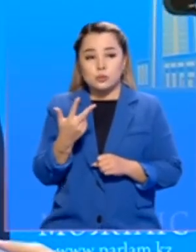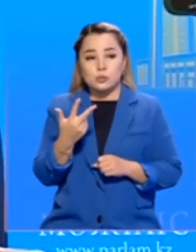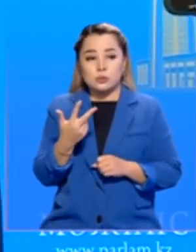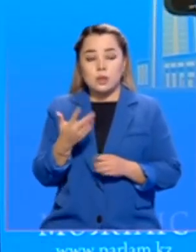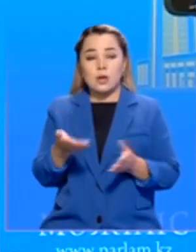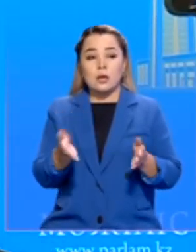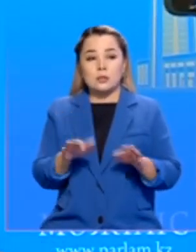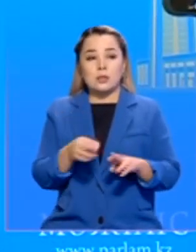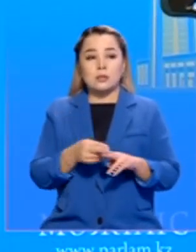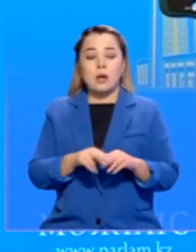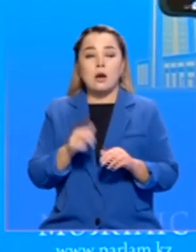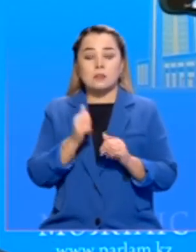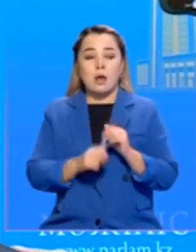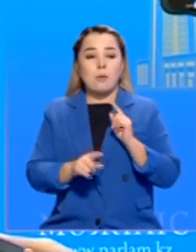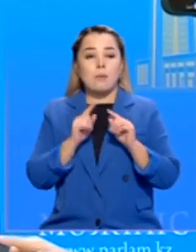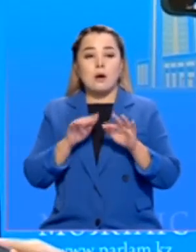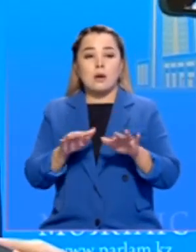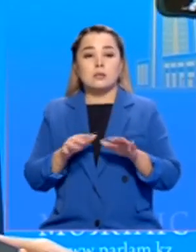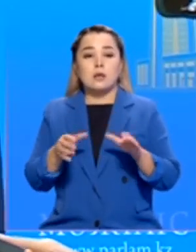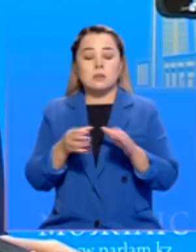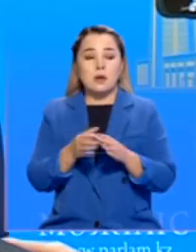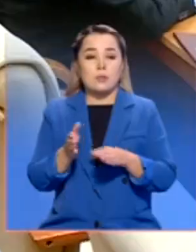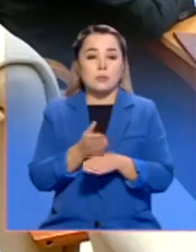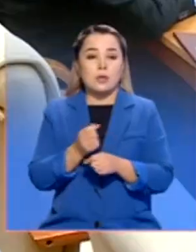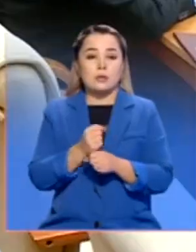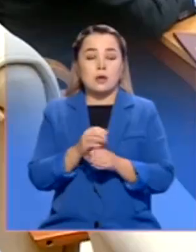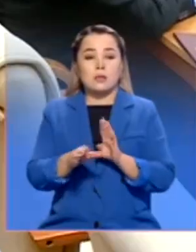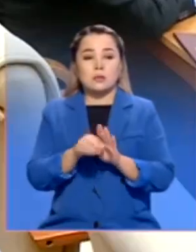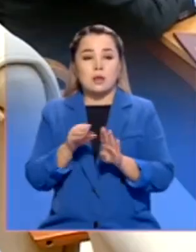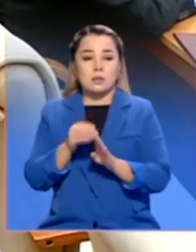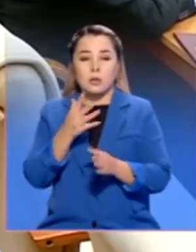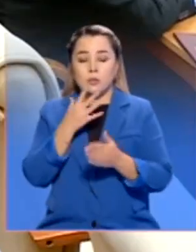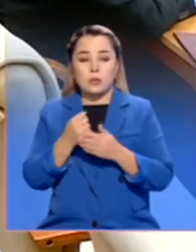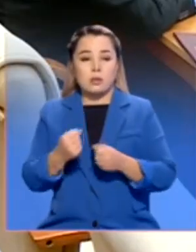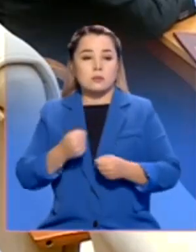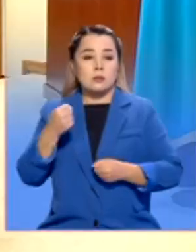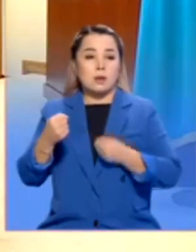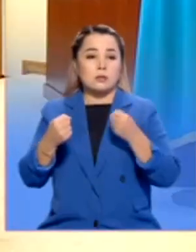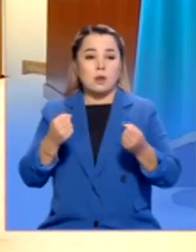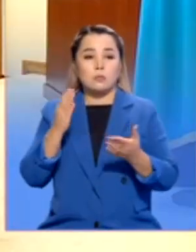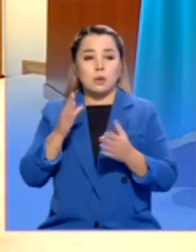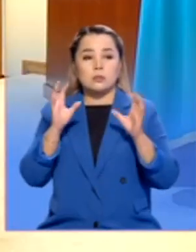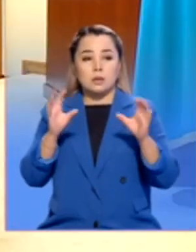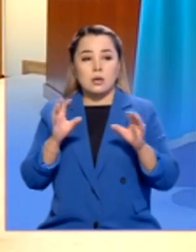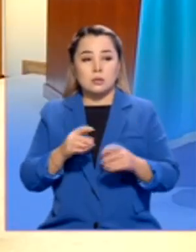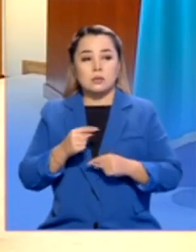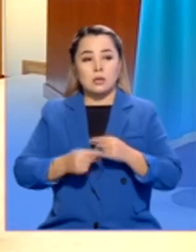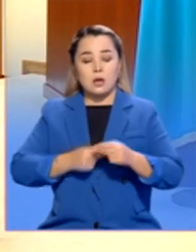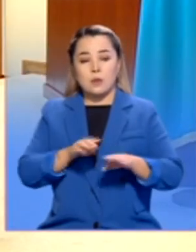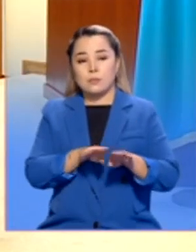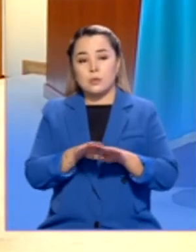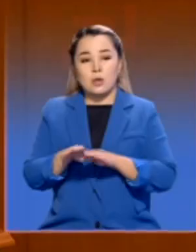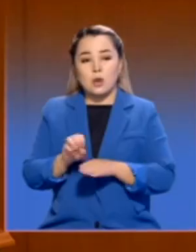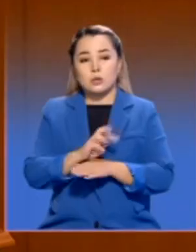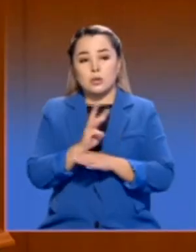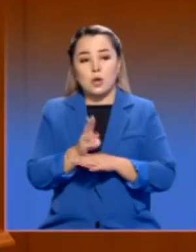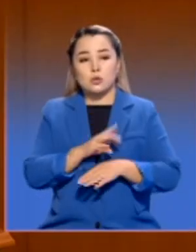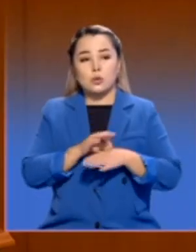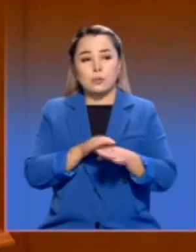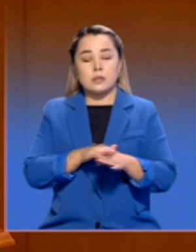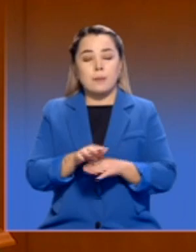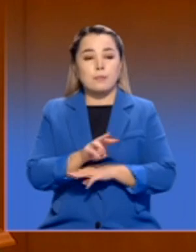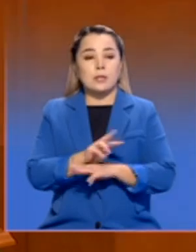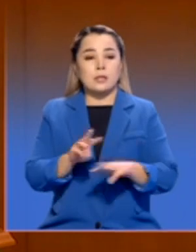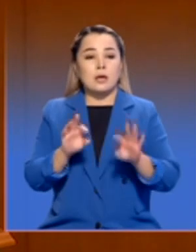3-ін парламенттің әр палатасы тағайындайды. Конституциялық сот ата заңының бәрінен үстем болуын қамтамасыз етеді деді